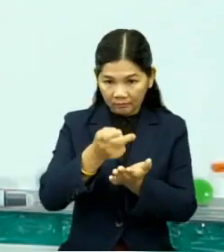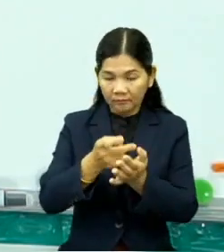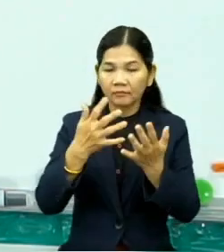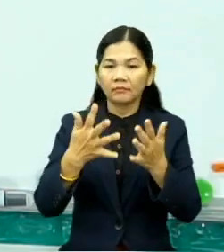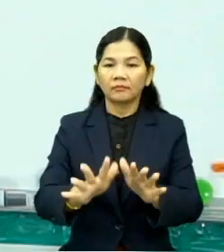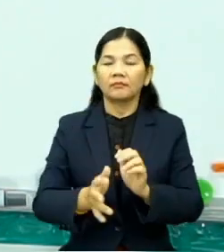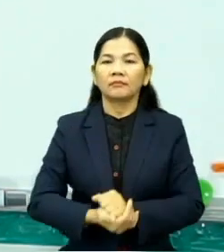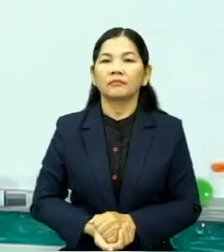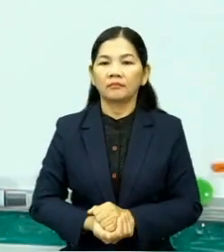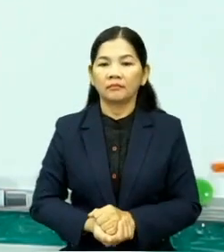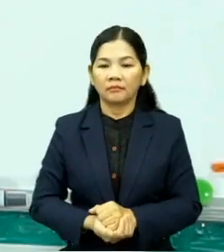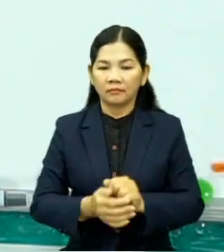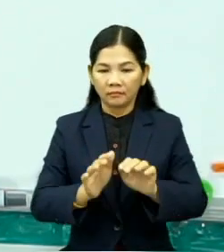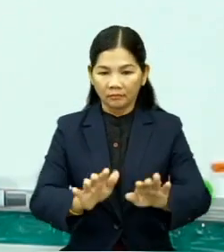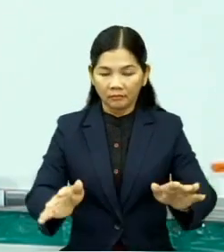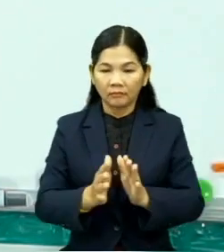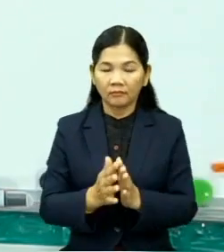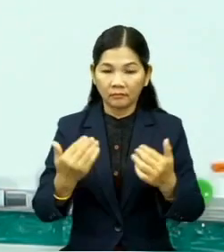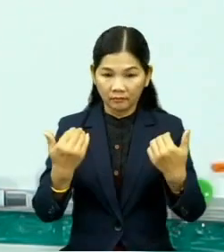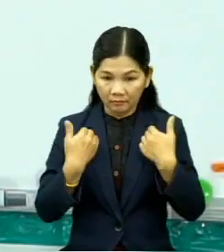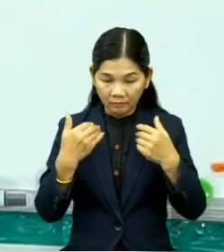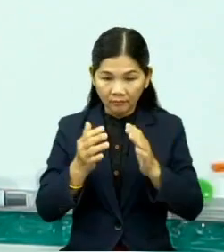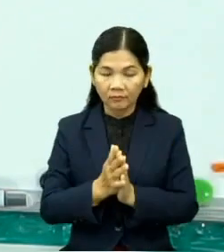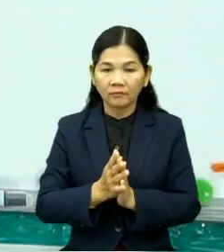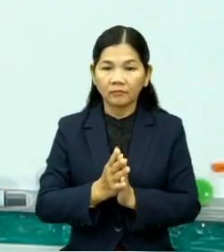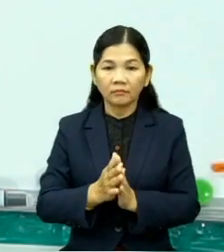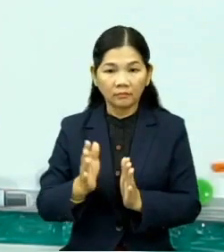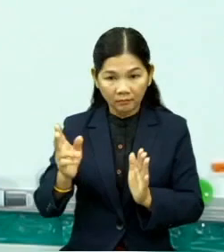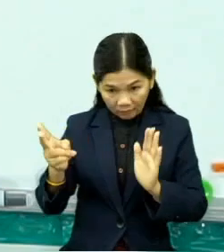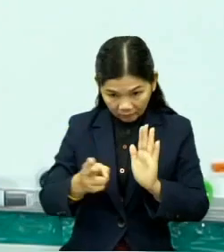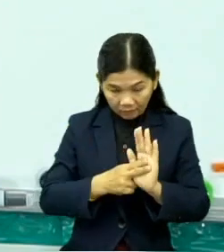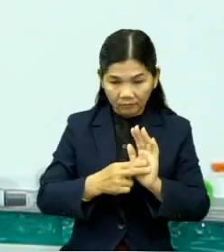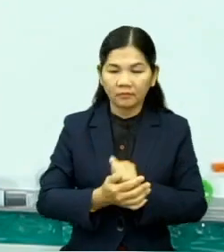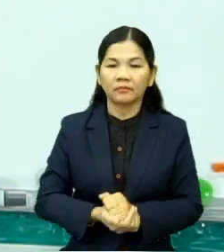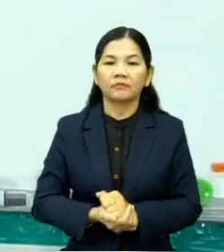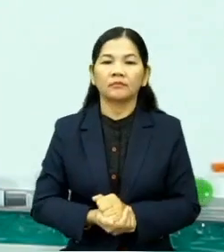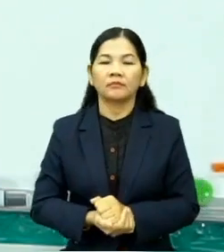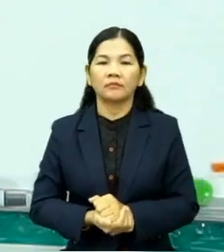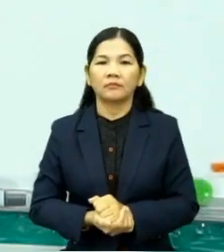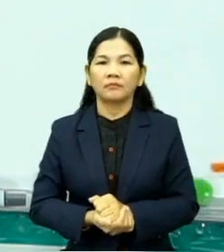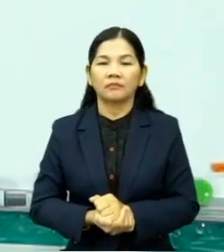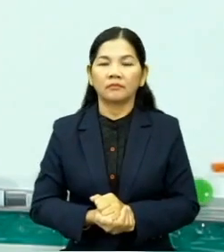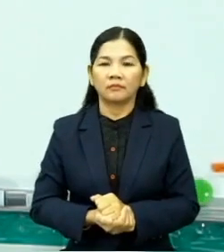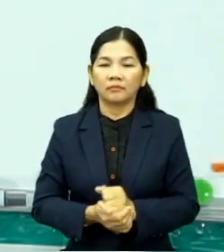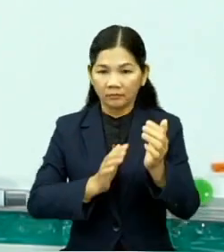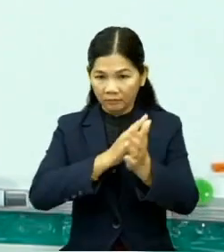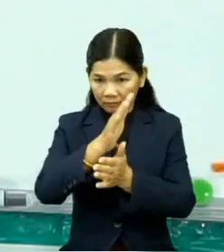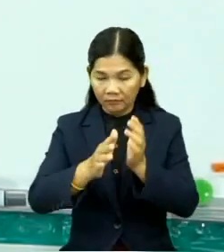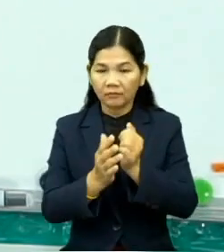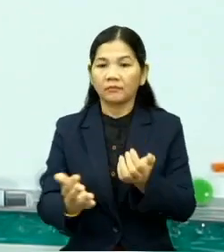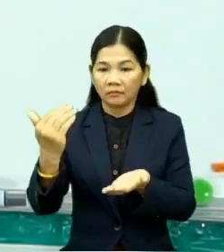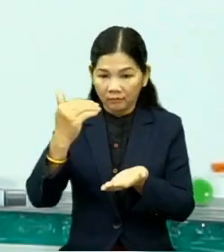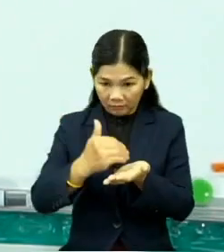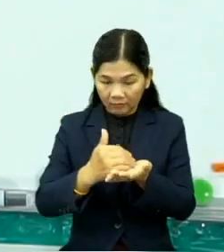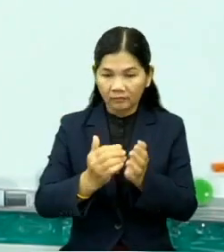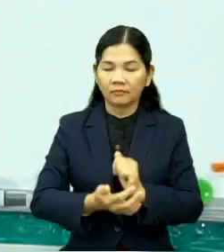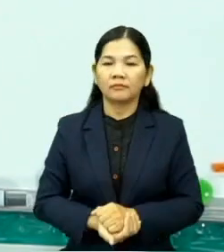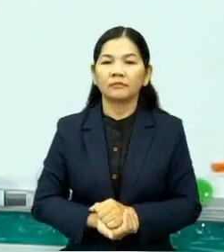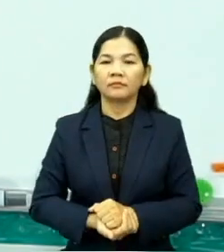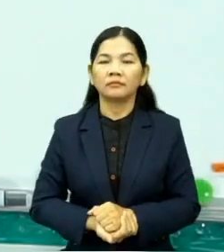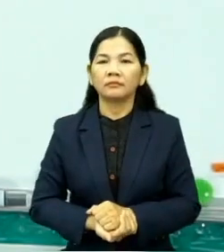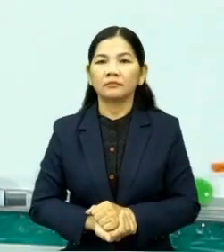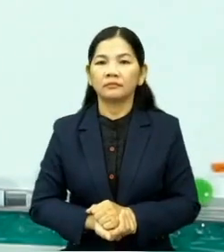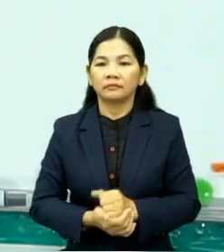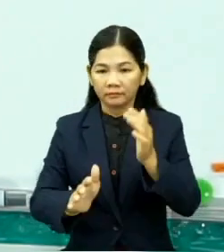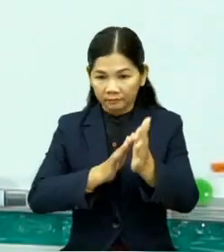ហើយណាកូនអញ្ចឹងដើម្បីឲ្យកូនទាំងអស់គ្នាចាកូនកាន់តែច្បាស់ចាំអញ្ចឹងអ្នកគ្រូនឹងអានអត្ថបទនេះម្ដងទៀតណាកូ